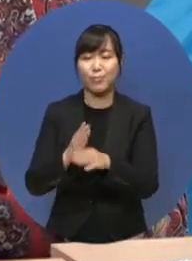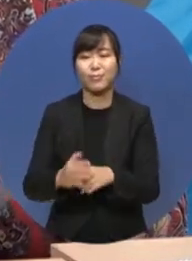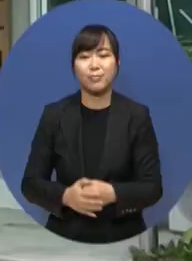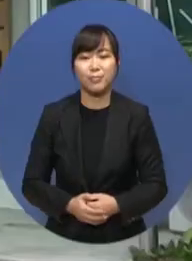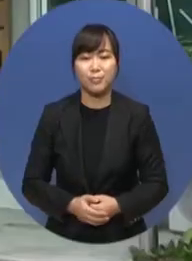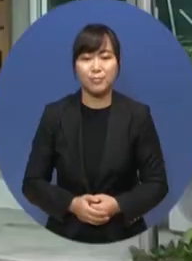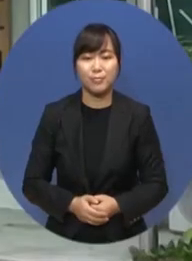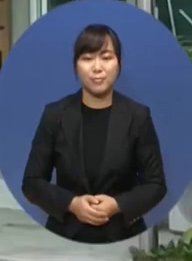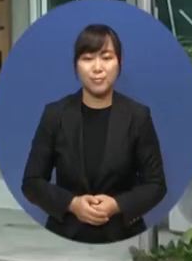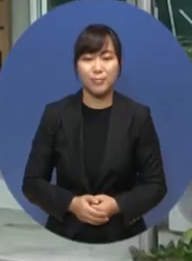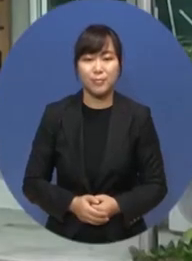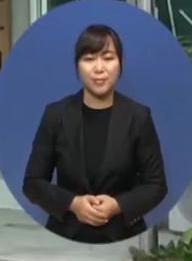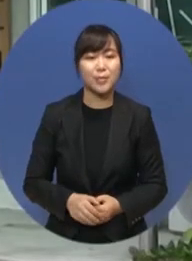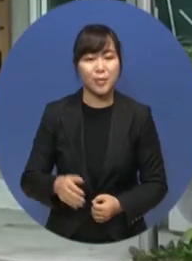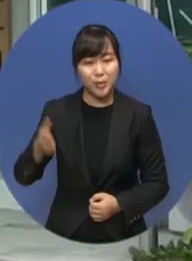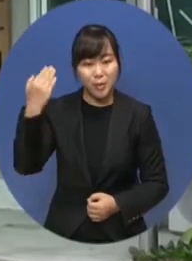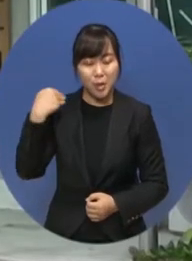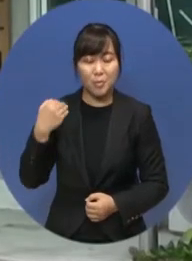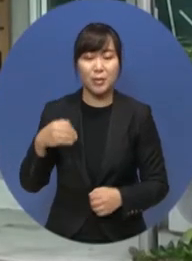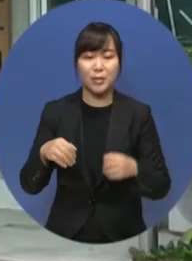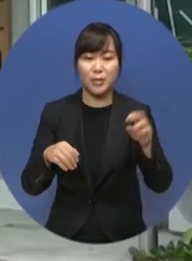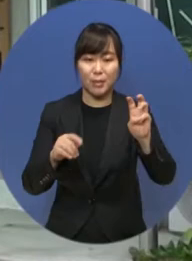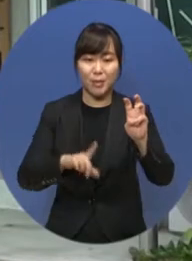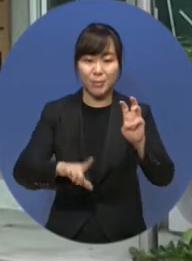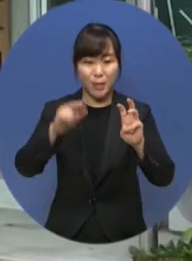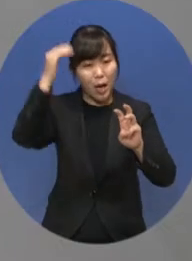있습니다. 지난달 30일